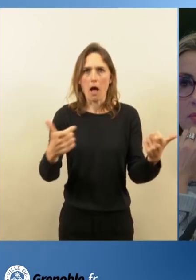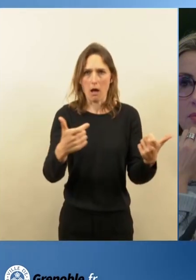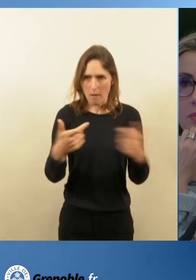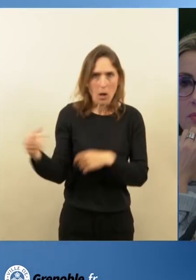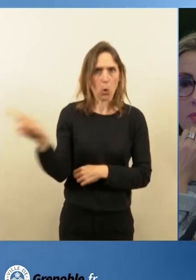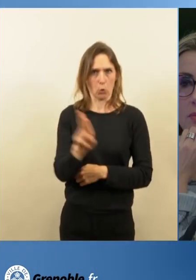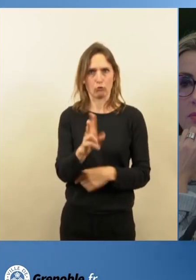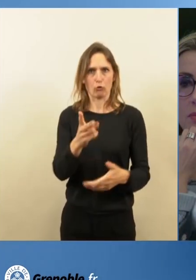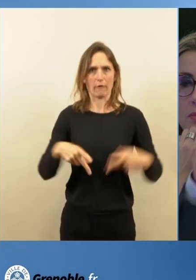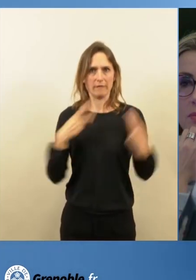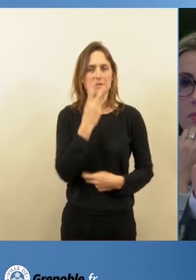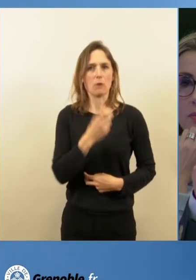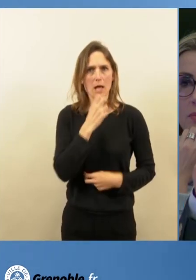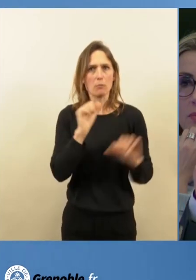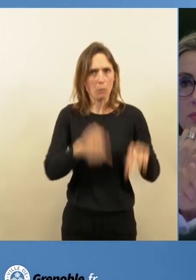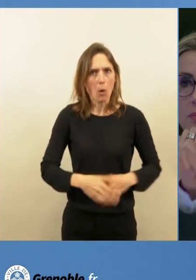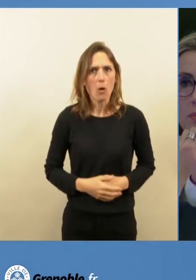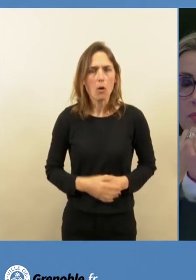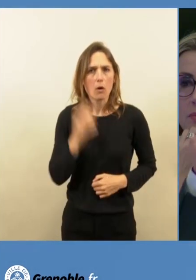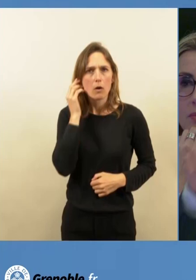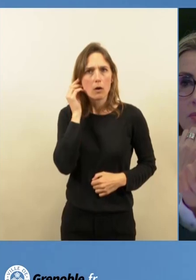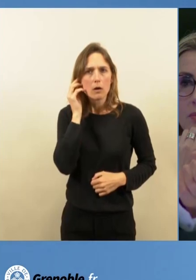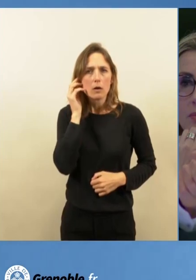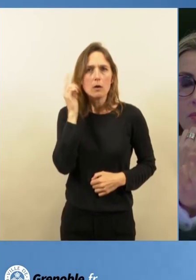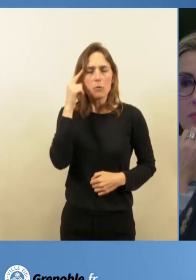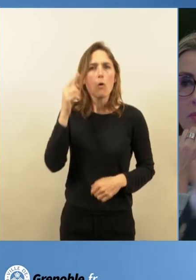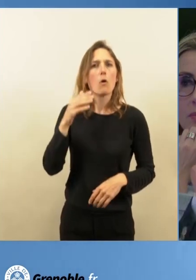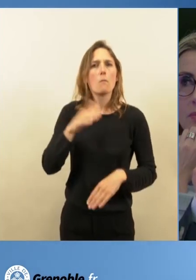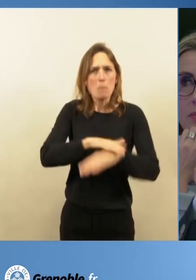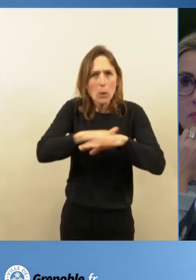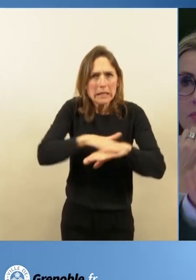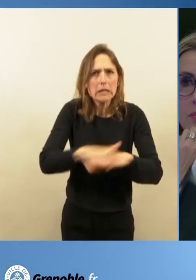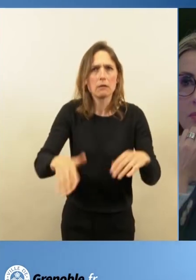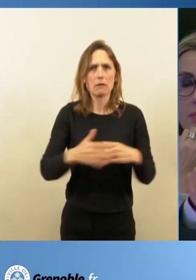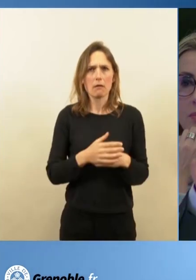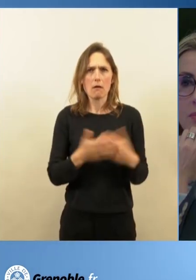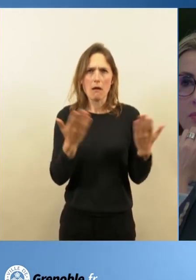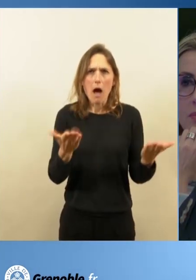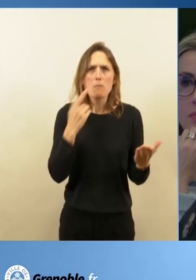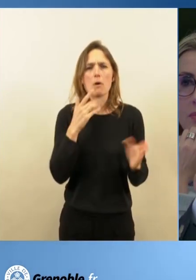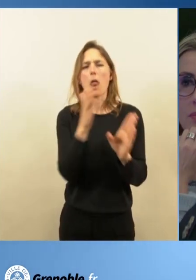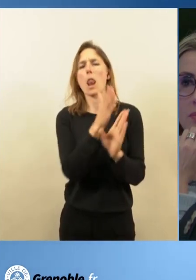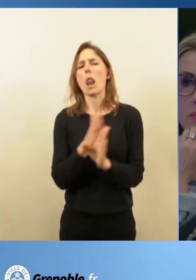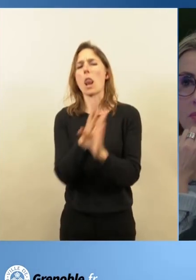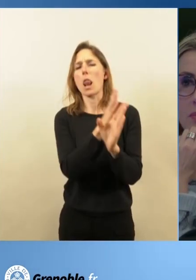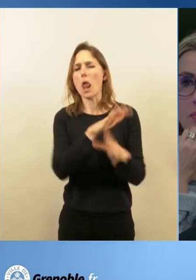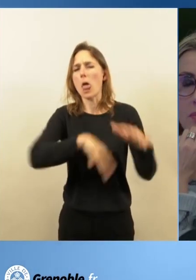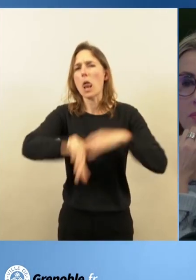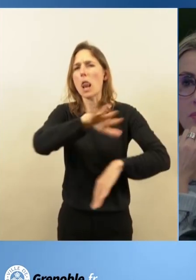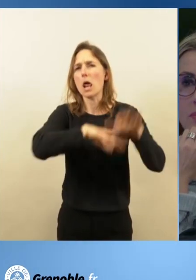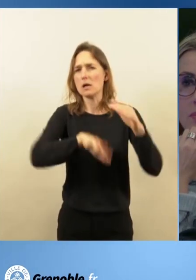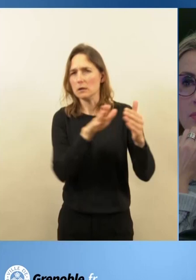qu'il ne devrait pas le faire mais le faisant pour des raisons politiques politiciennes pour cacher le réel de